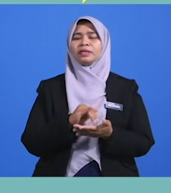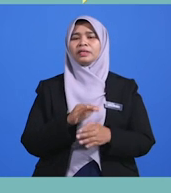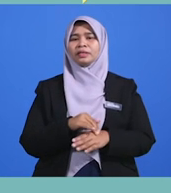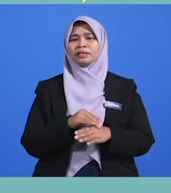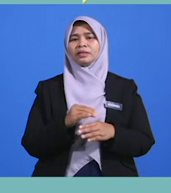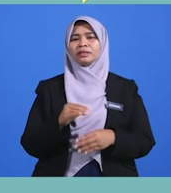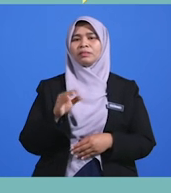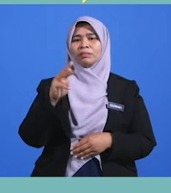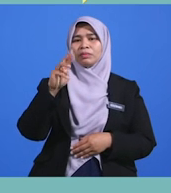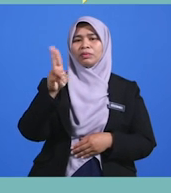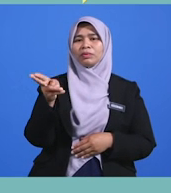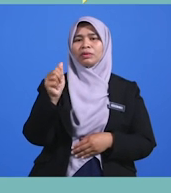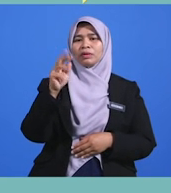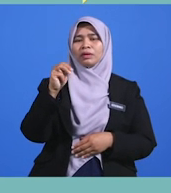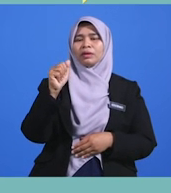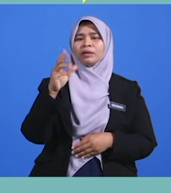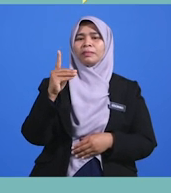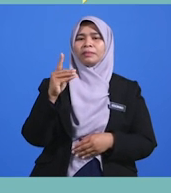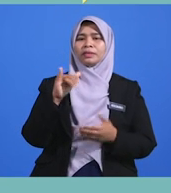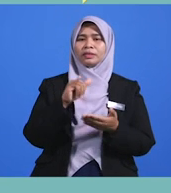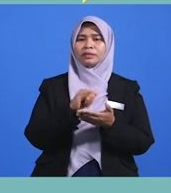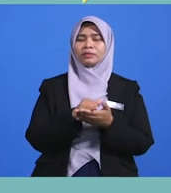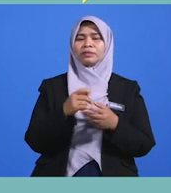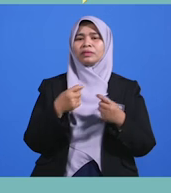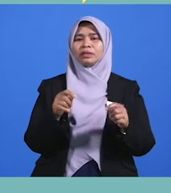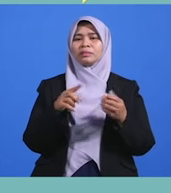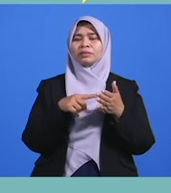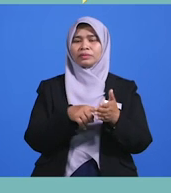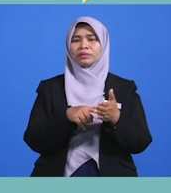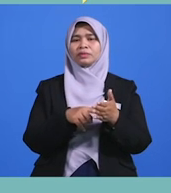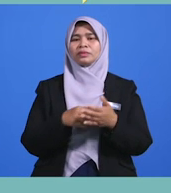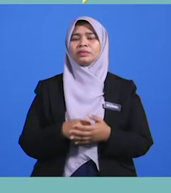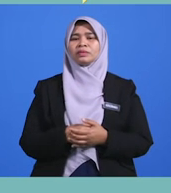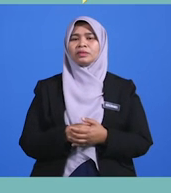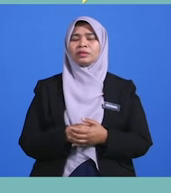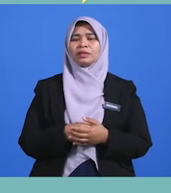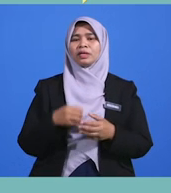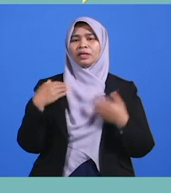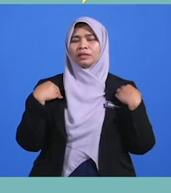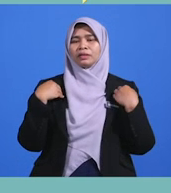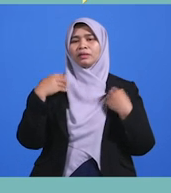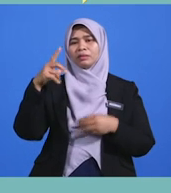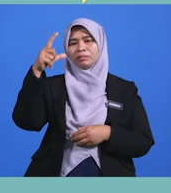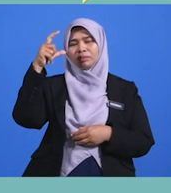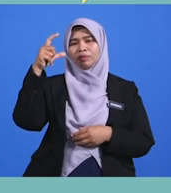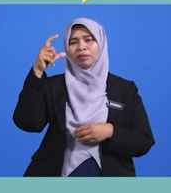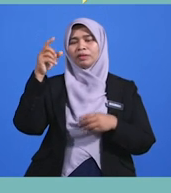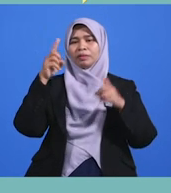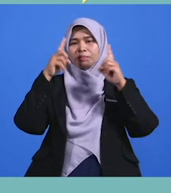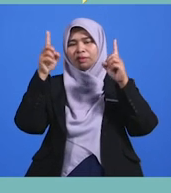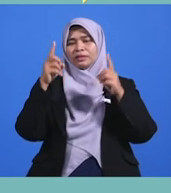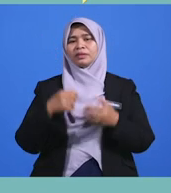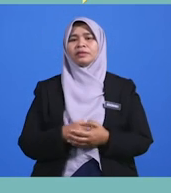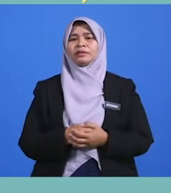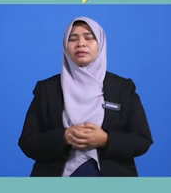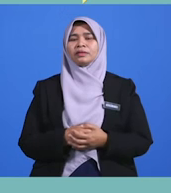Johor, Muhammad Hamzah, yang menampilkan 11 jalur biru dan putih dengan bulan bintang berwarna putih di bahagian tepi